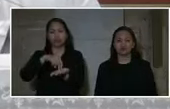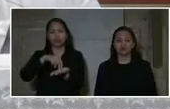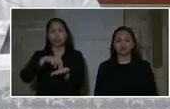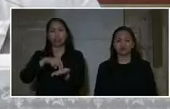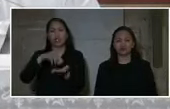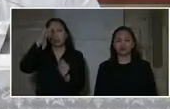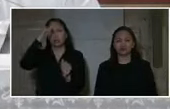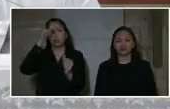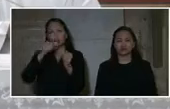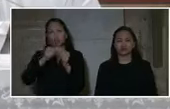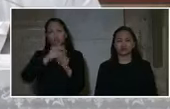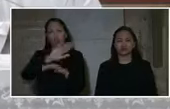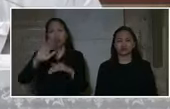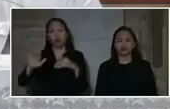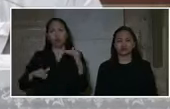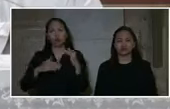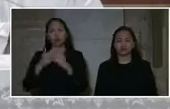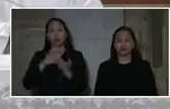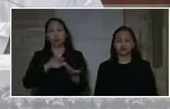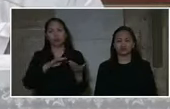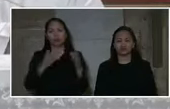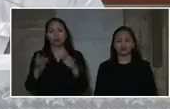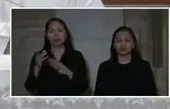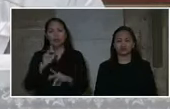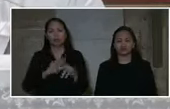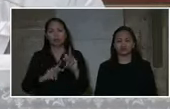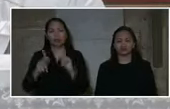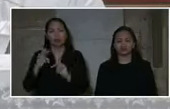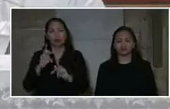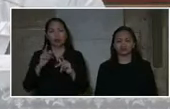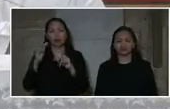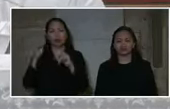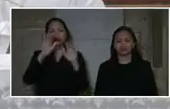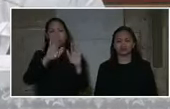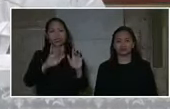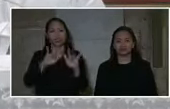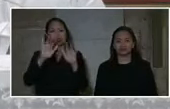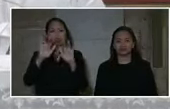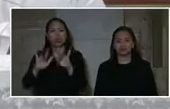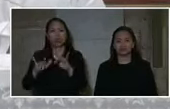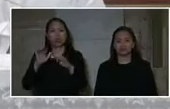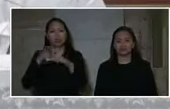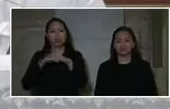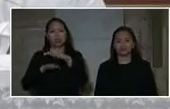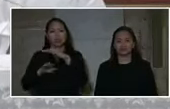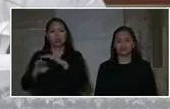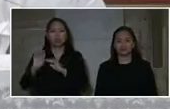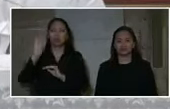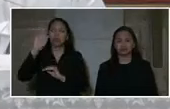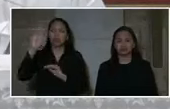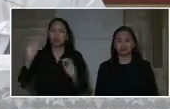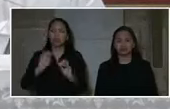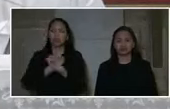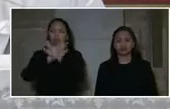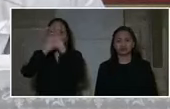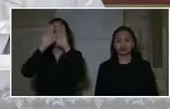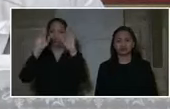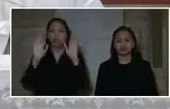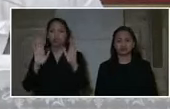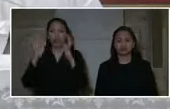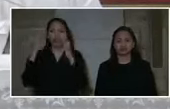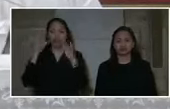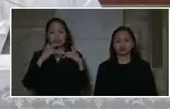ang lahat ng mga pumanaw. Kaawaan mo sila at patuloyin sa iyong kaliwanagan. Kaawaan mo